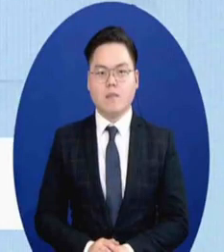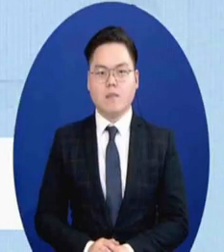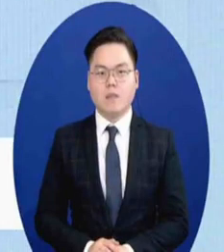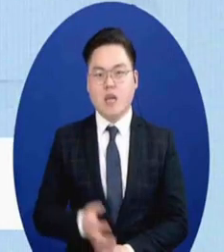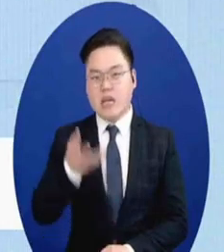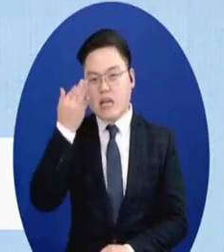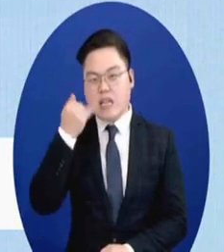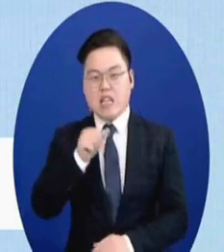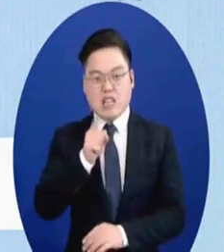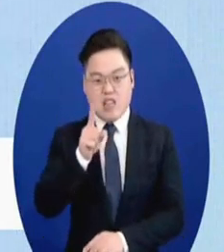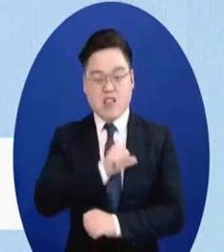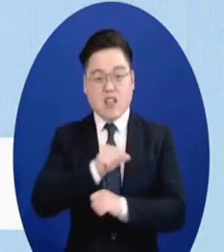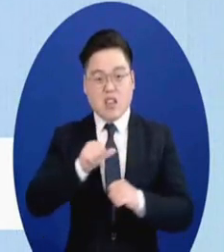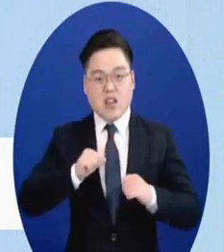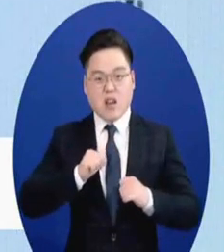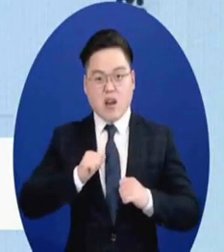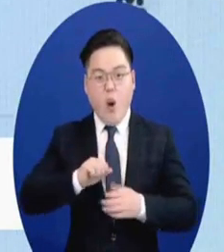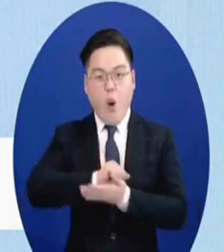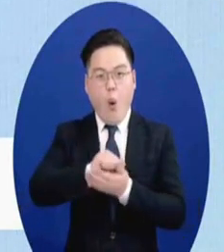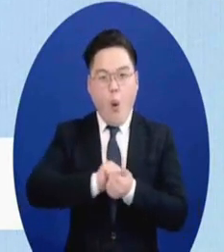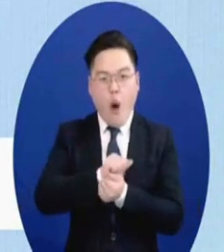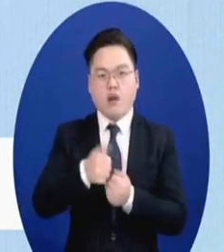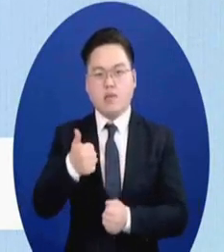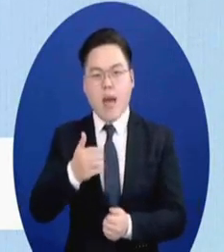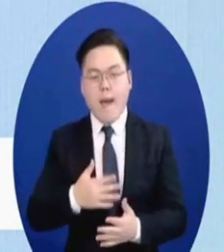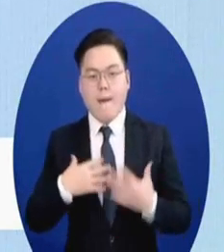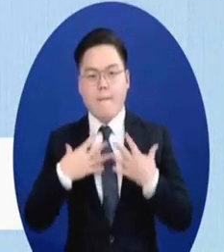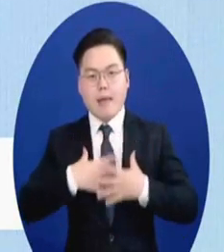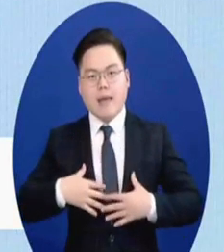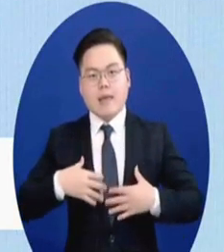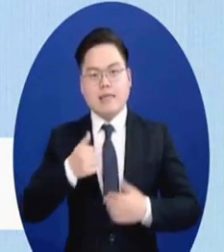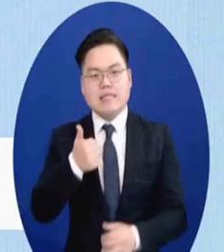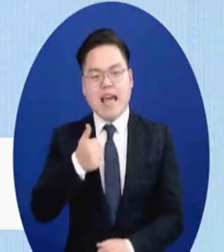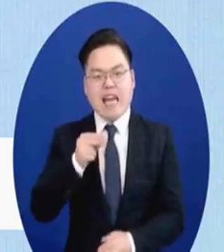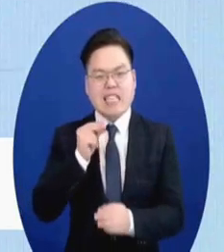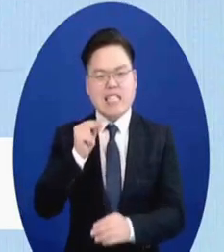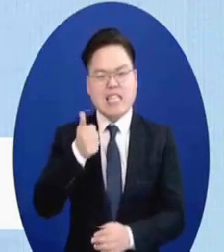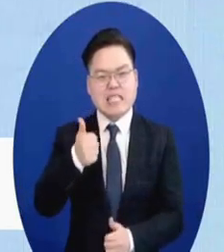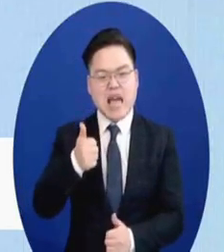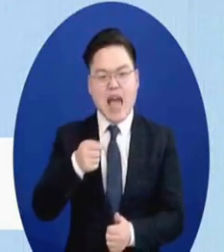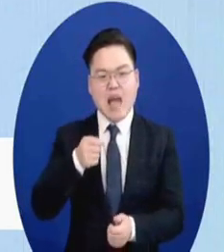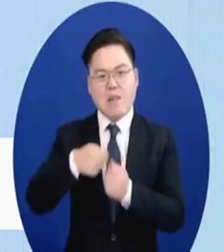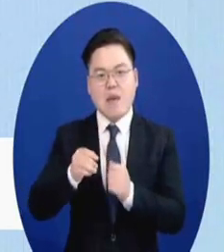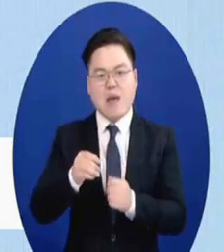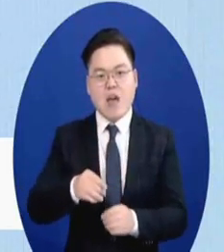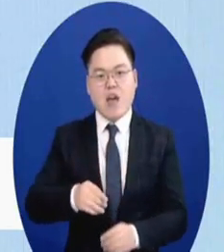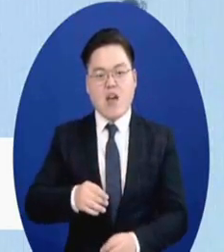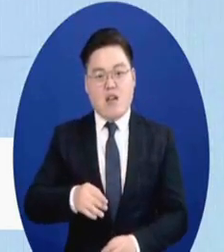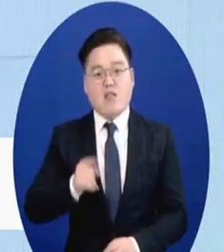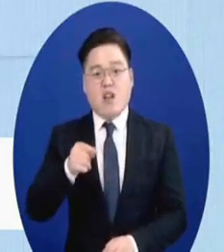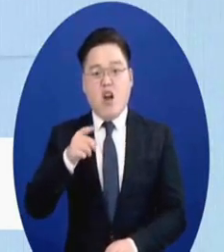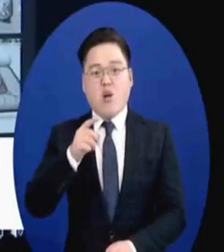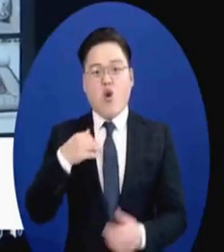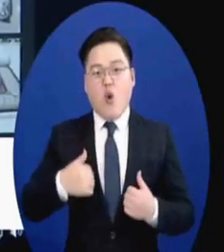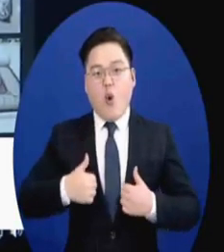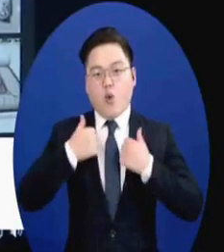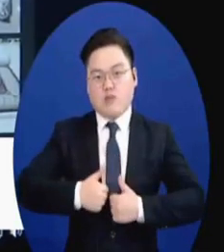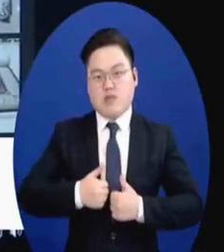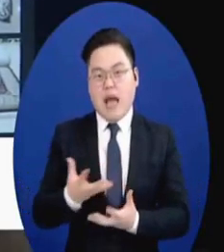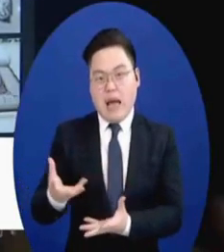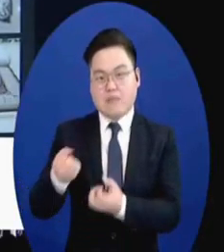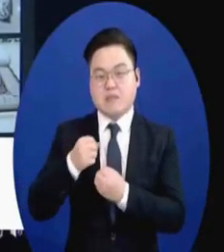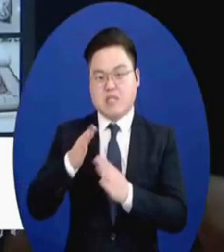Саяхан нэгэн иргэн интернетээр угаалга эдлэгэн сайн бидэвтэйхэн сайн чанарых гэж сурталчилсанд найдаж биеийн тамирын хослол гэрээрээ хөргүүлж авчээ. Гэтэл